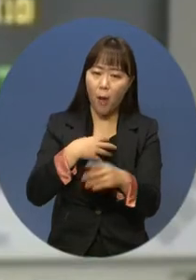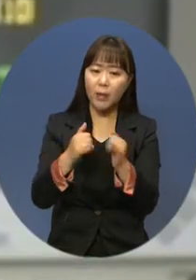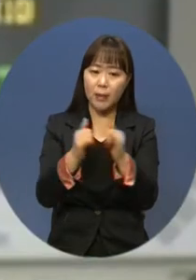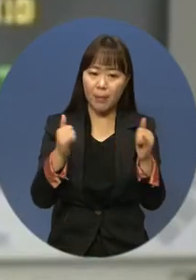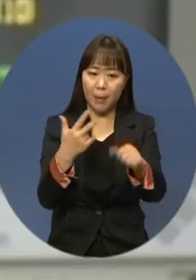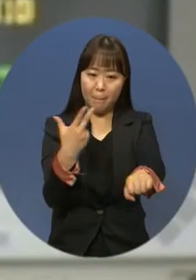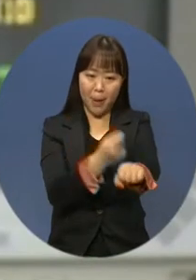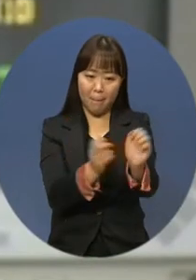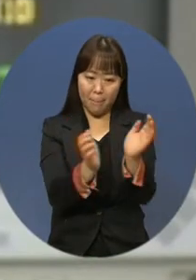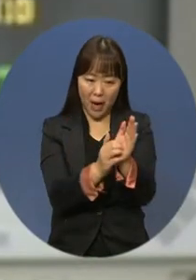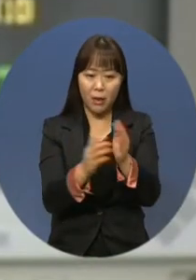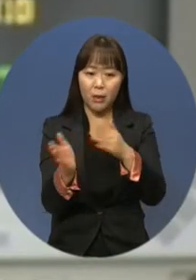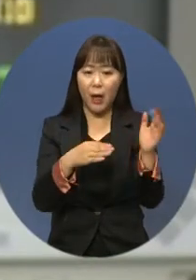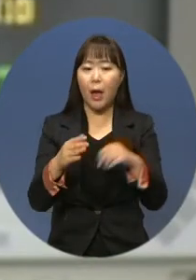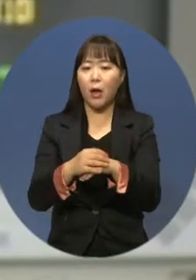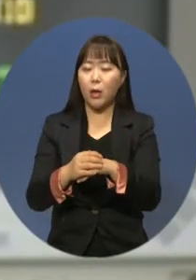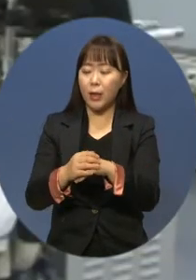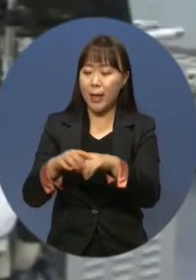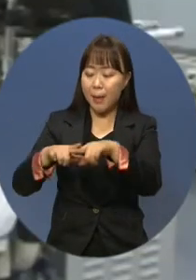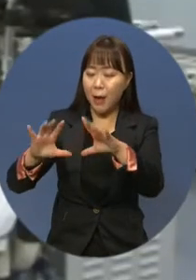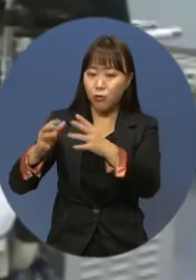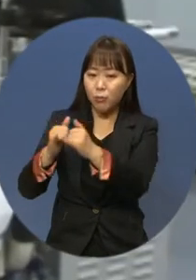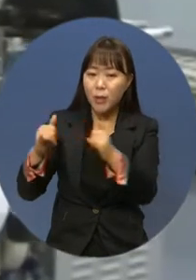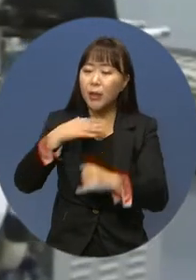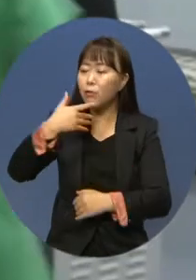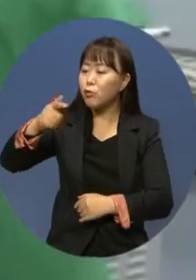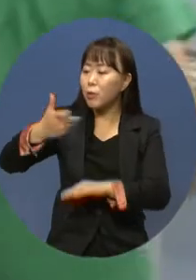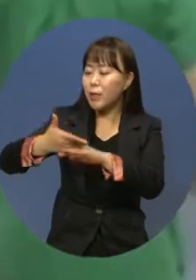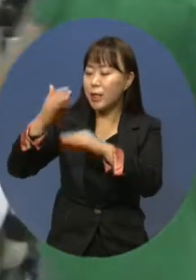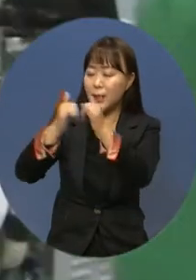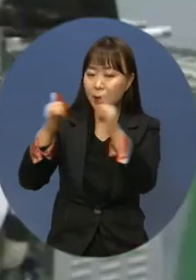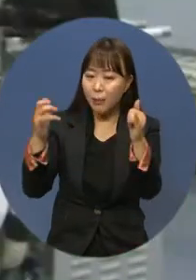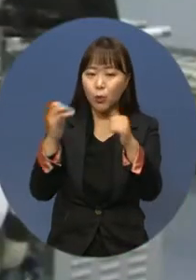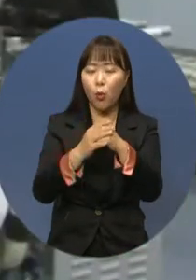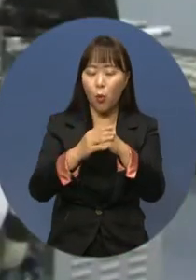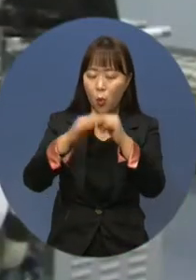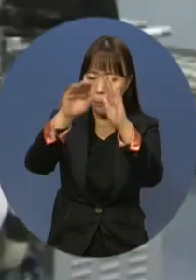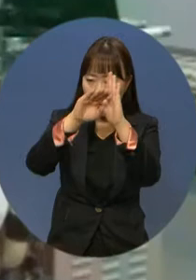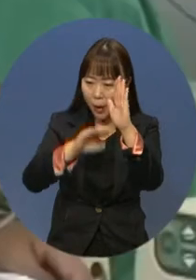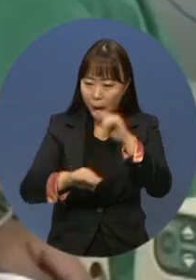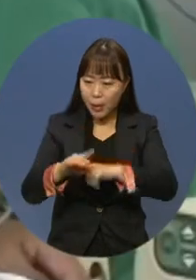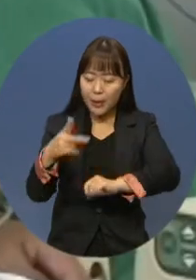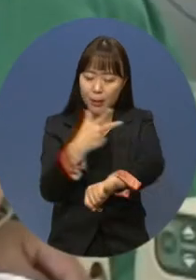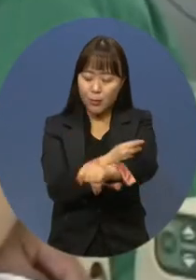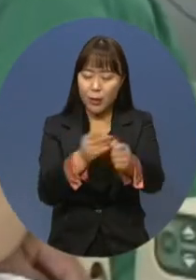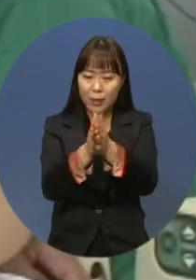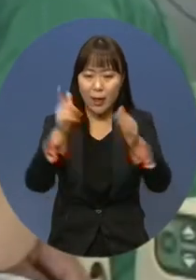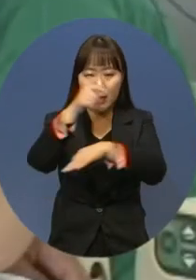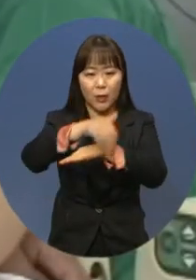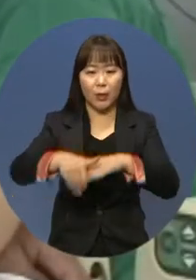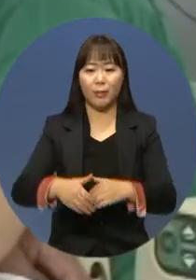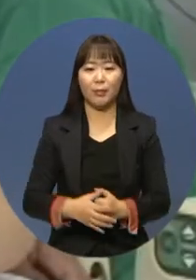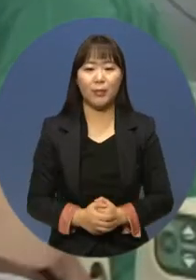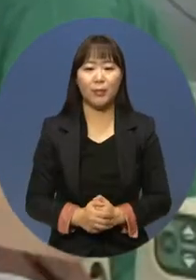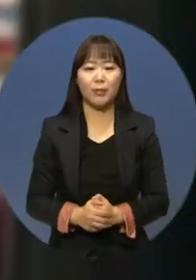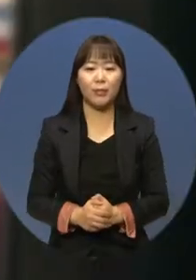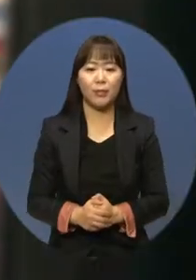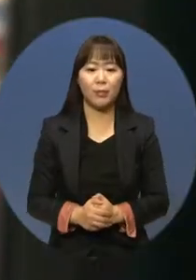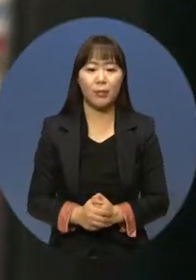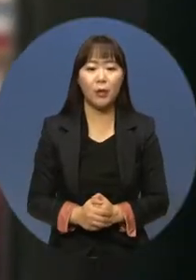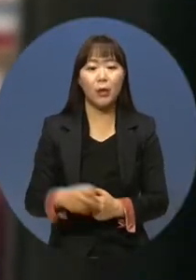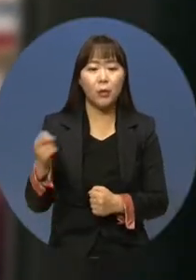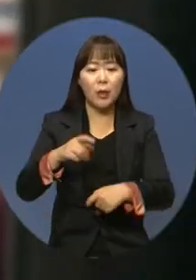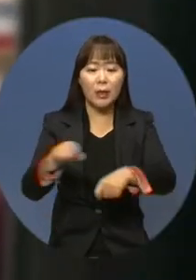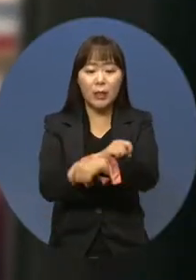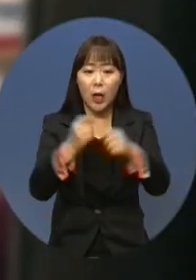동시에 일반국민 종 65세 이상 고령자 부터 순차적으로 접종에 시작할 계획입니다 더불어